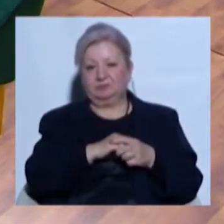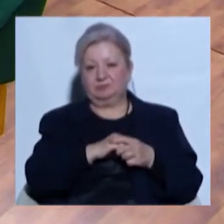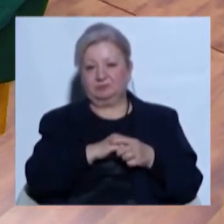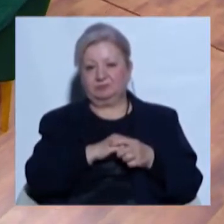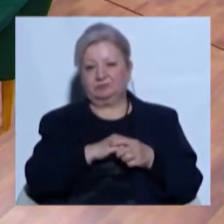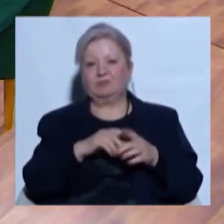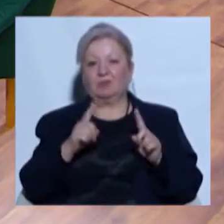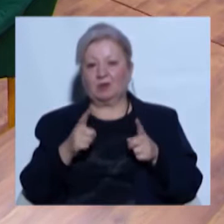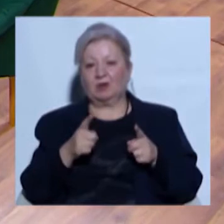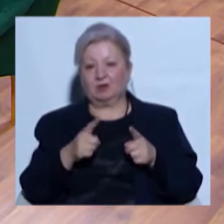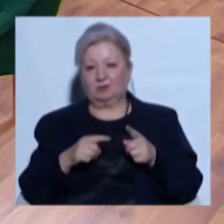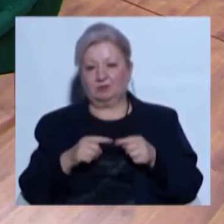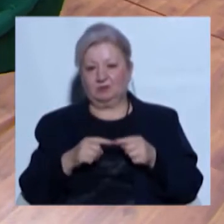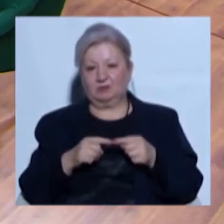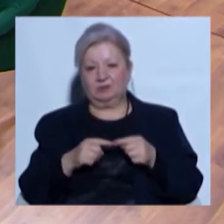ახლა რატომ?